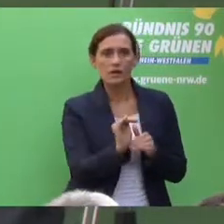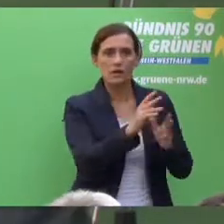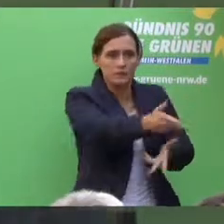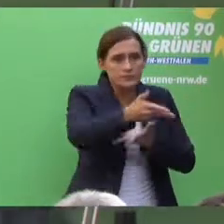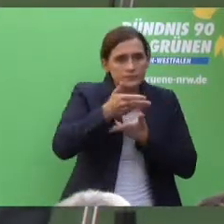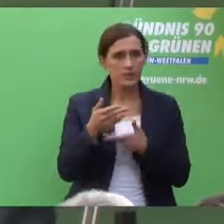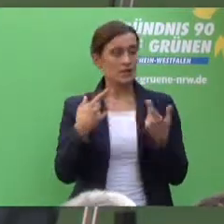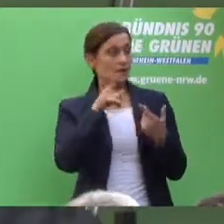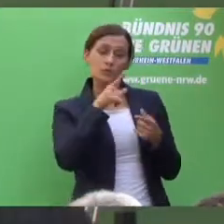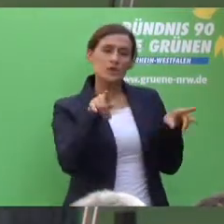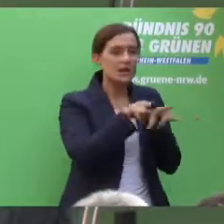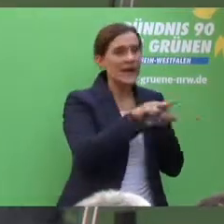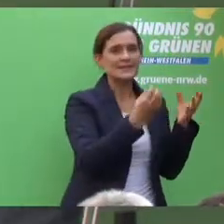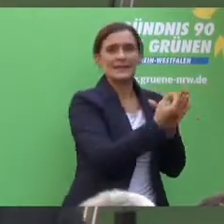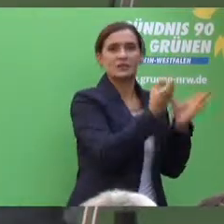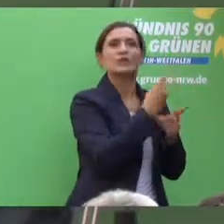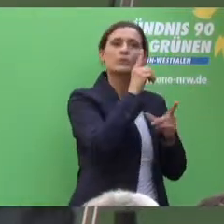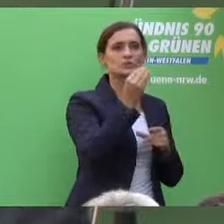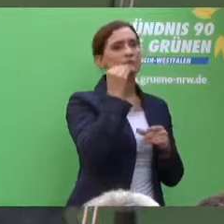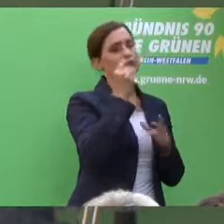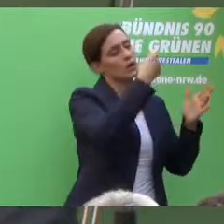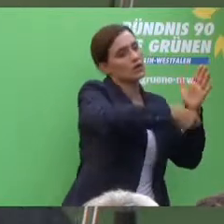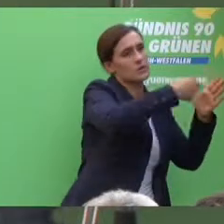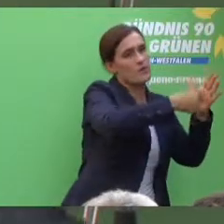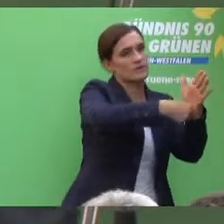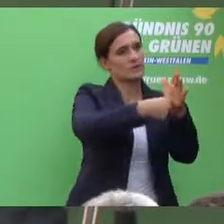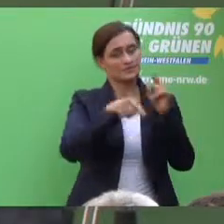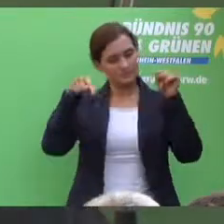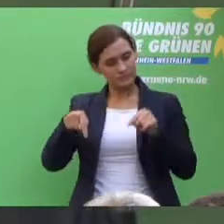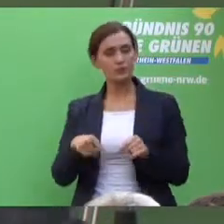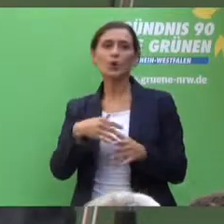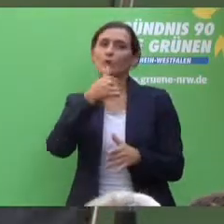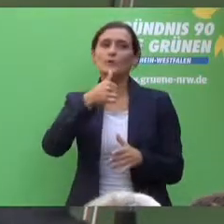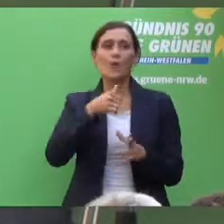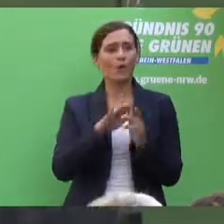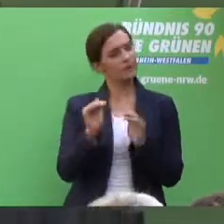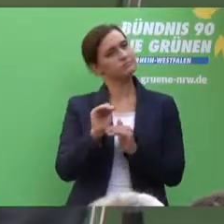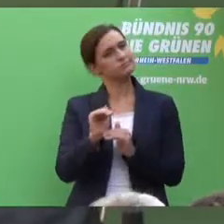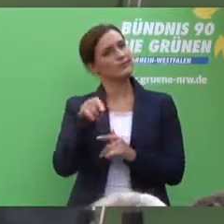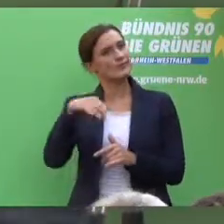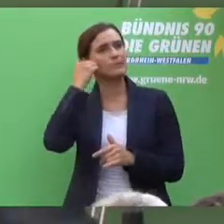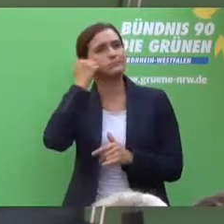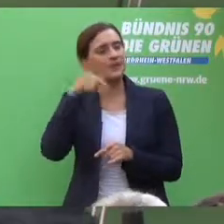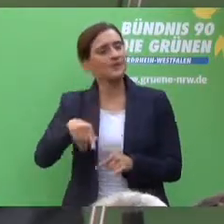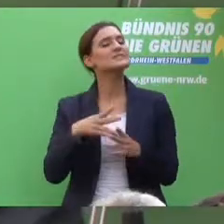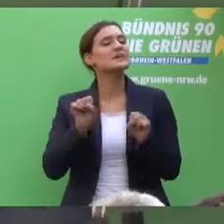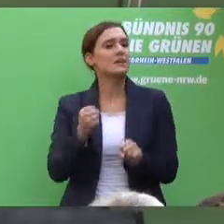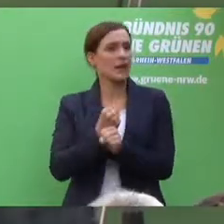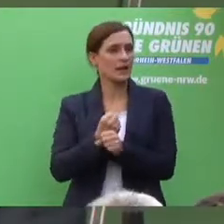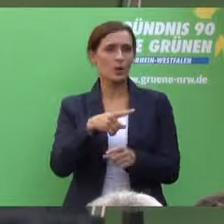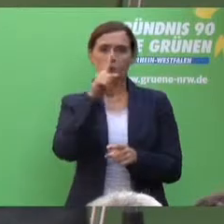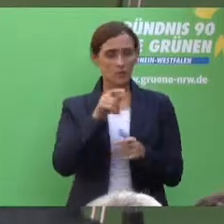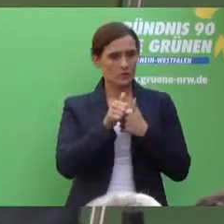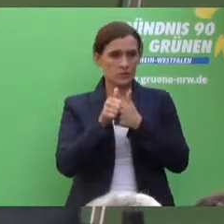gleichen Hersteller das Futter nehmen. Und die einzige Freiheit, die diese Lohnmäster noch haben, ist, zum vordefinierten Zeitpunkt